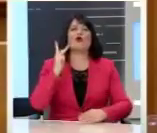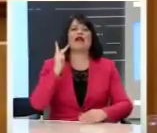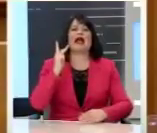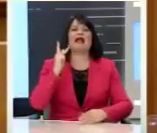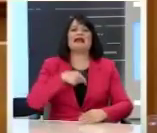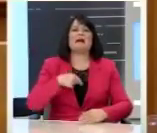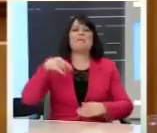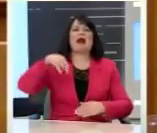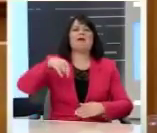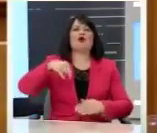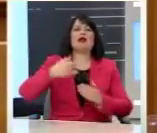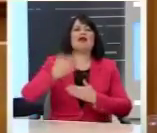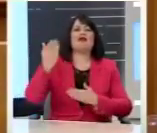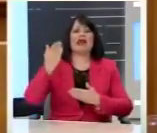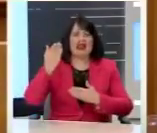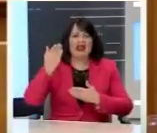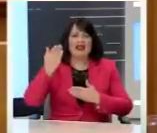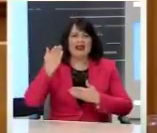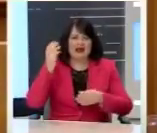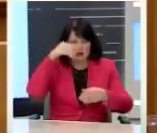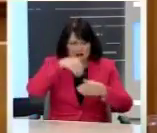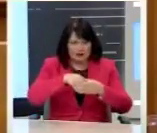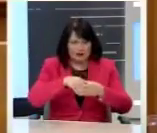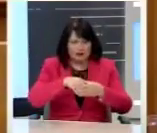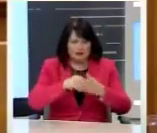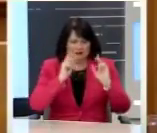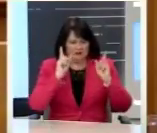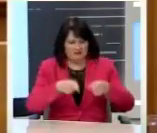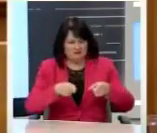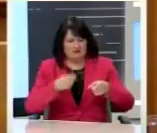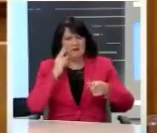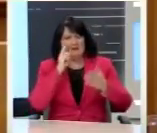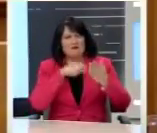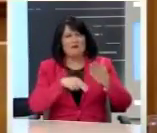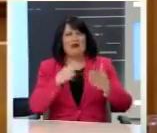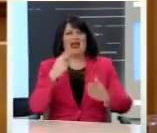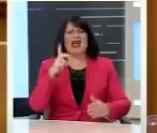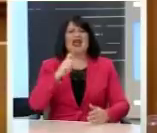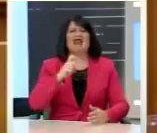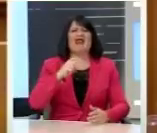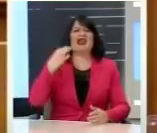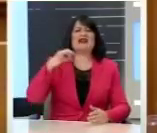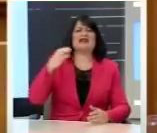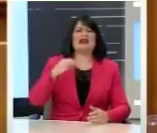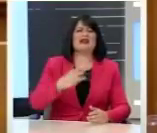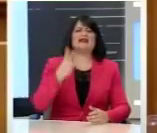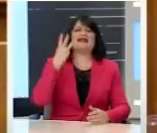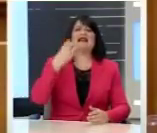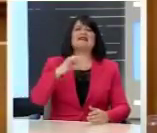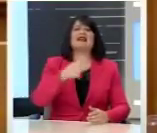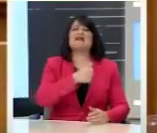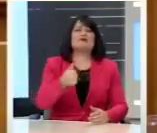του Νουρουάν. Και διαβάζω την απόφαση πριν από λίγο. 10 σελίδες η απόφαση, τις 3 σελίδες κατέδεσε.